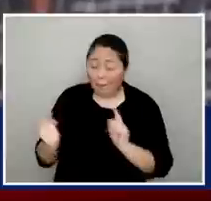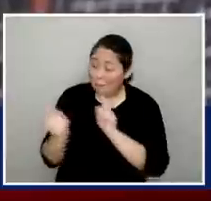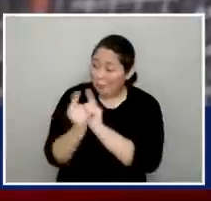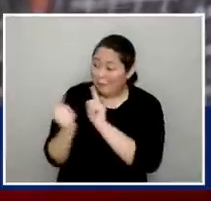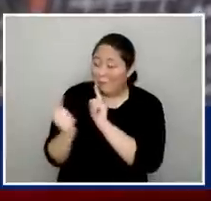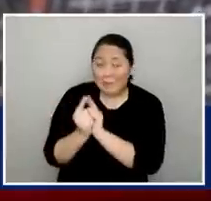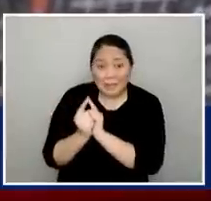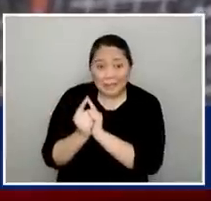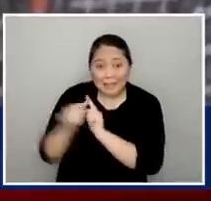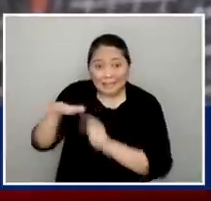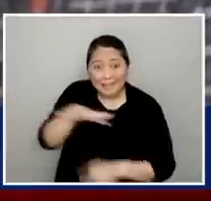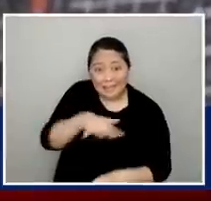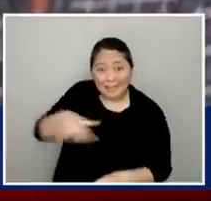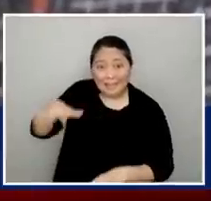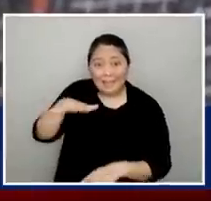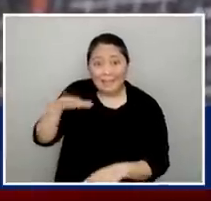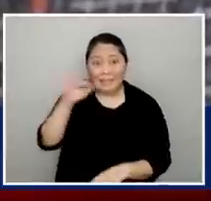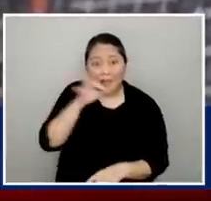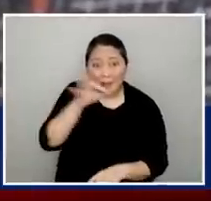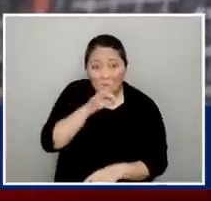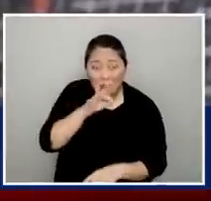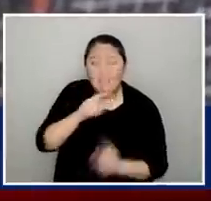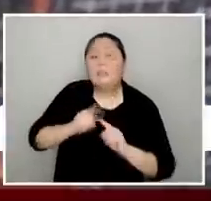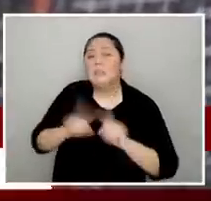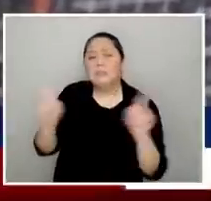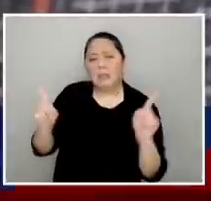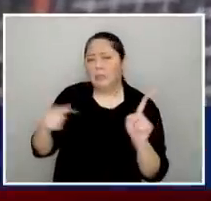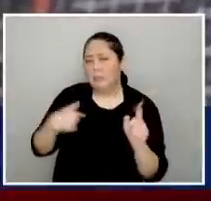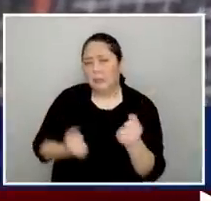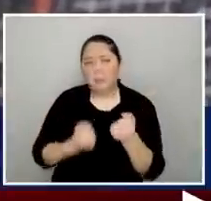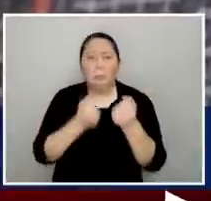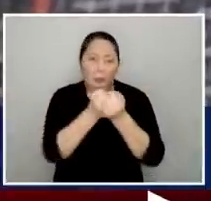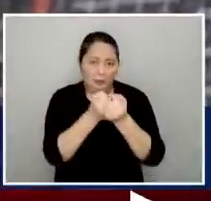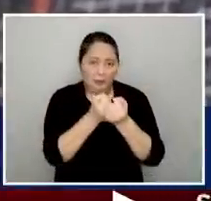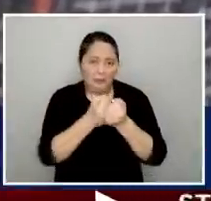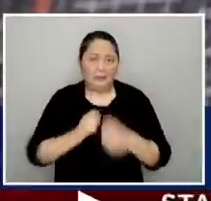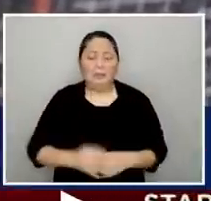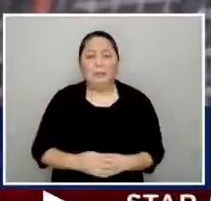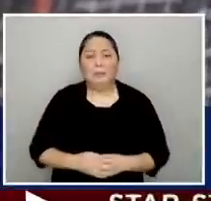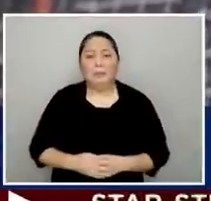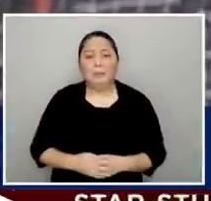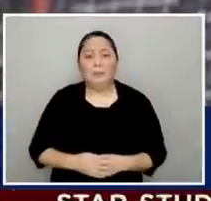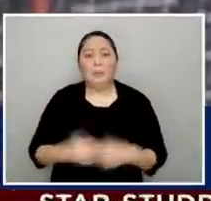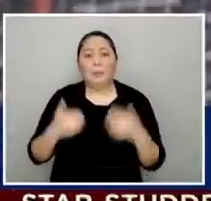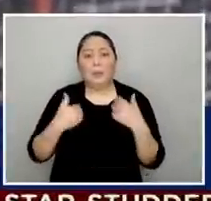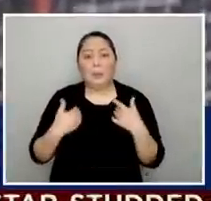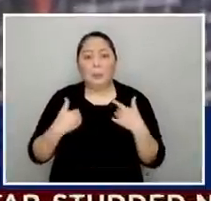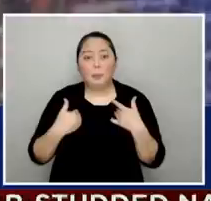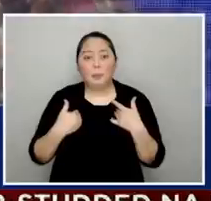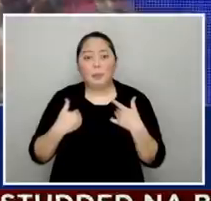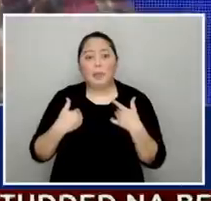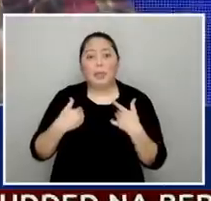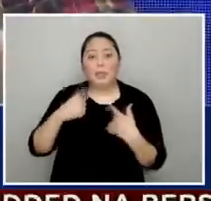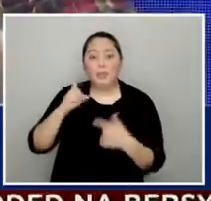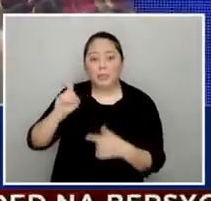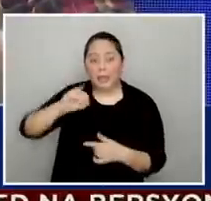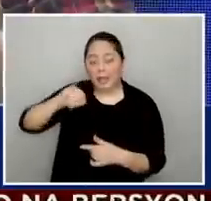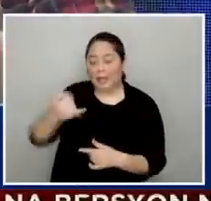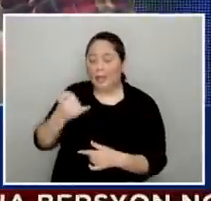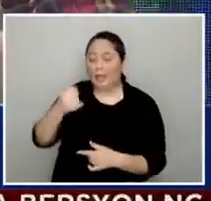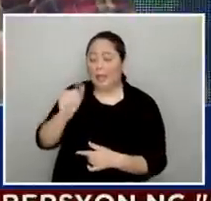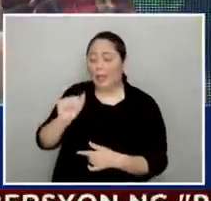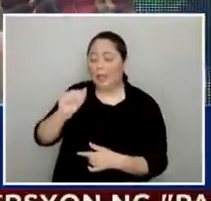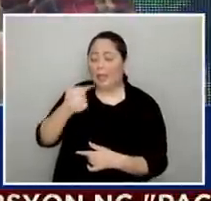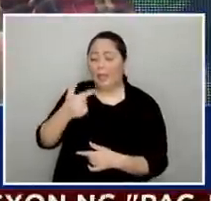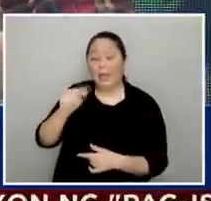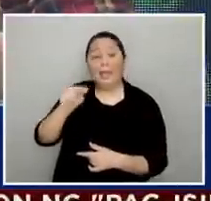ground. Inendoso naman ni Mayor Joseph Raniola ng Bayan ng Hagna ang grupo ni Lacson. Mahigit 20